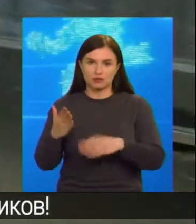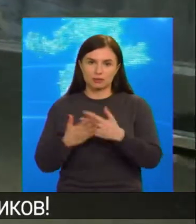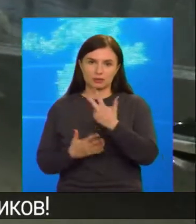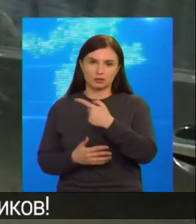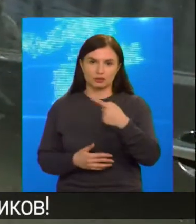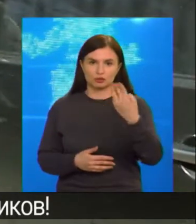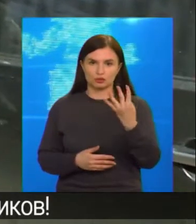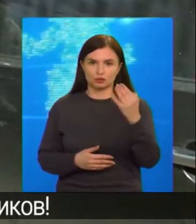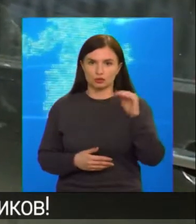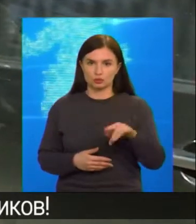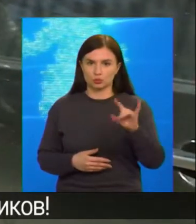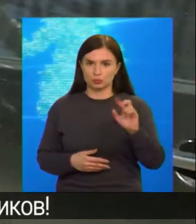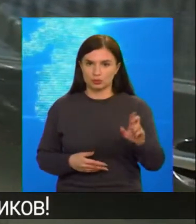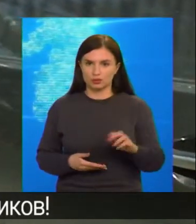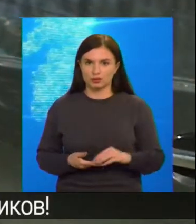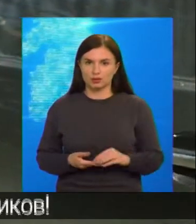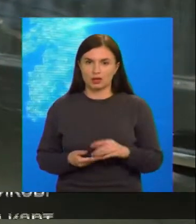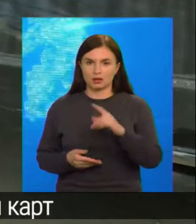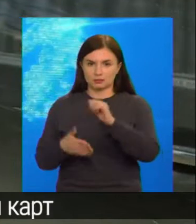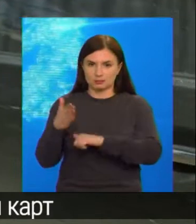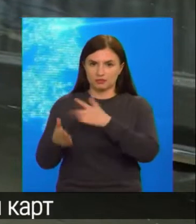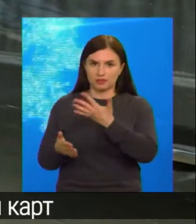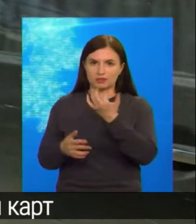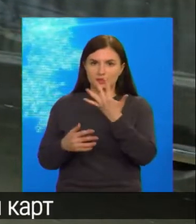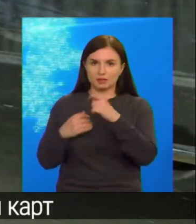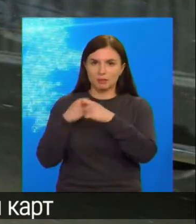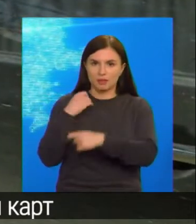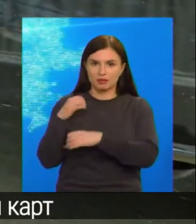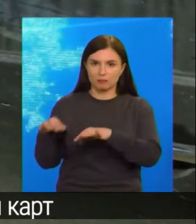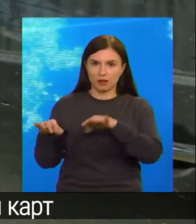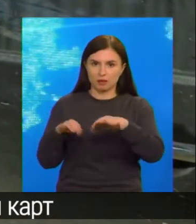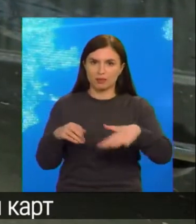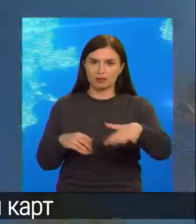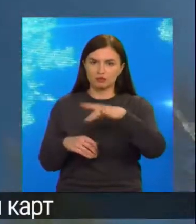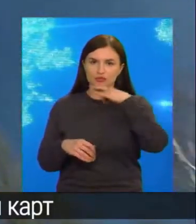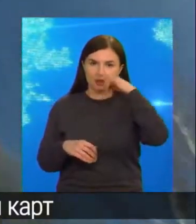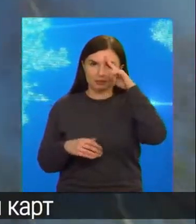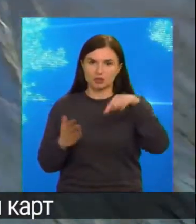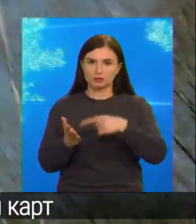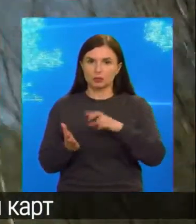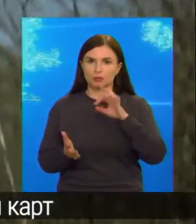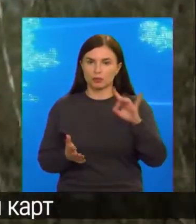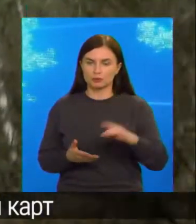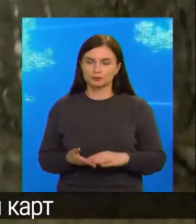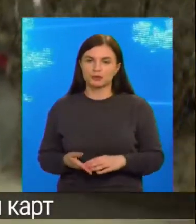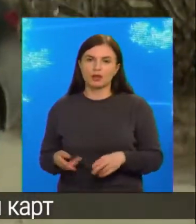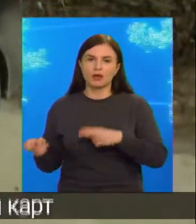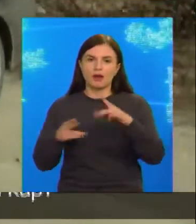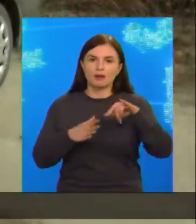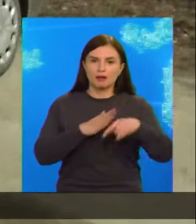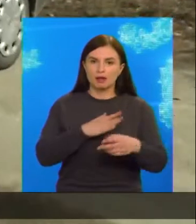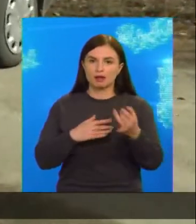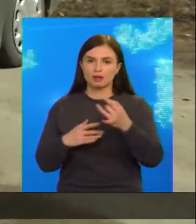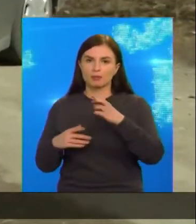рублей. За то, что вы проехали несколько метров по территории Челябинского городского бора. В рейд по карьерам и городскому бору